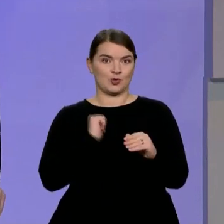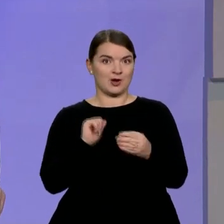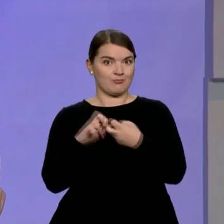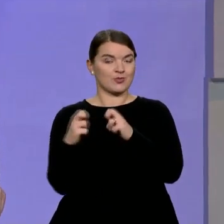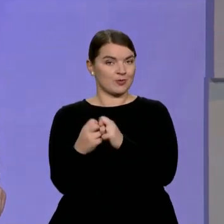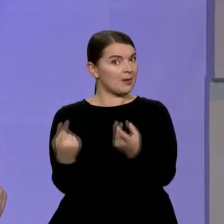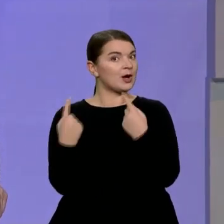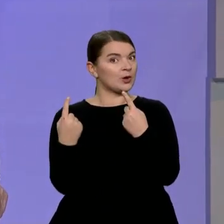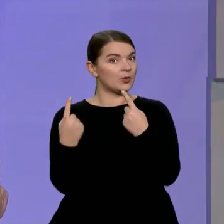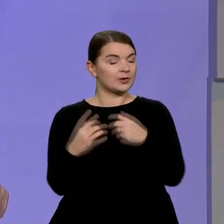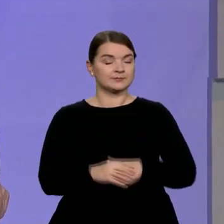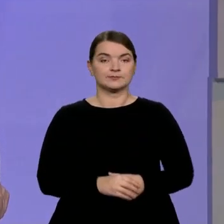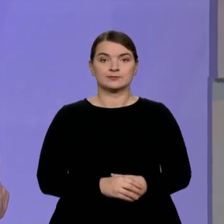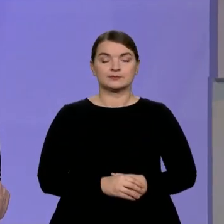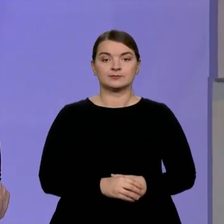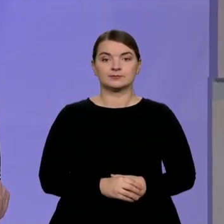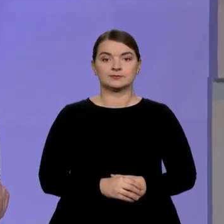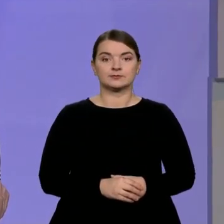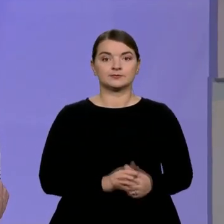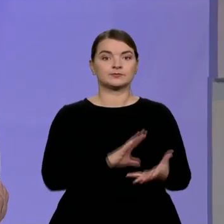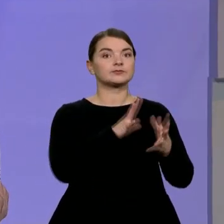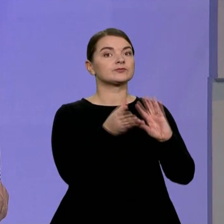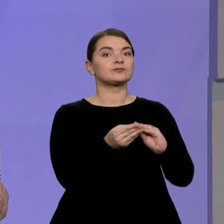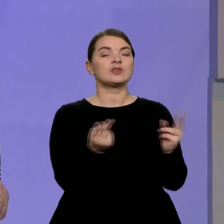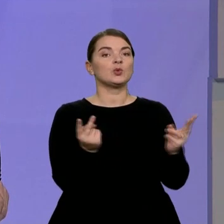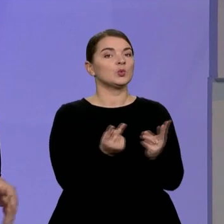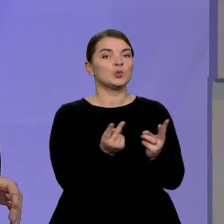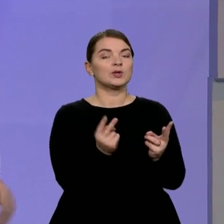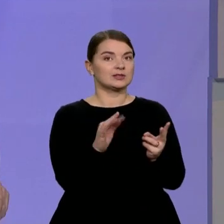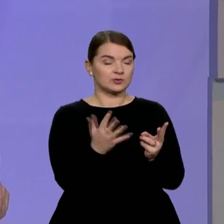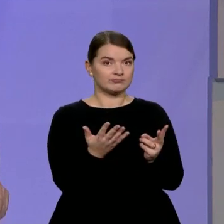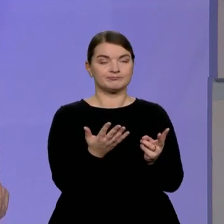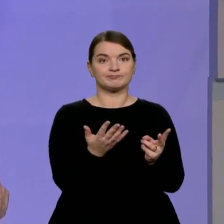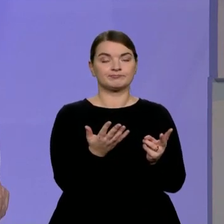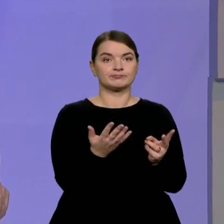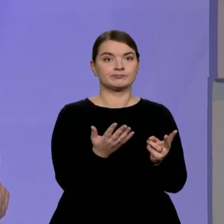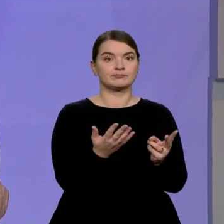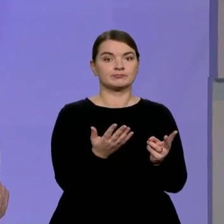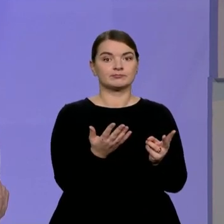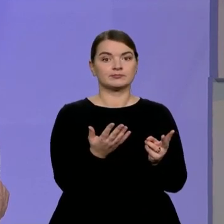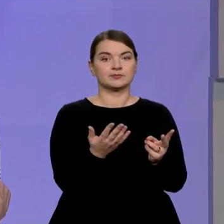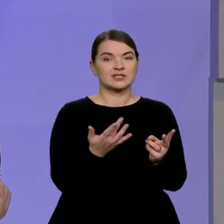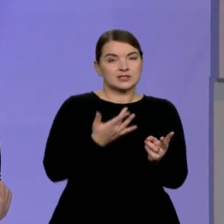Bet iš esmės, tai reikėtų, aišku,